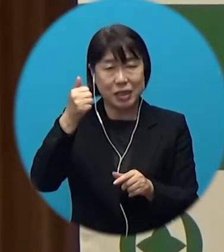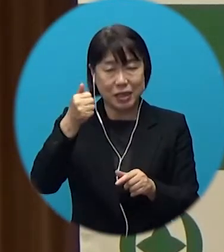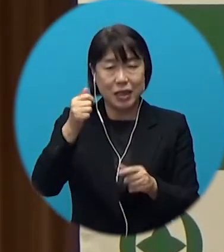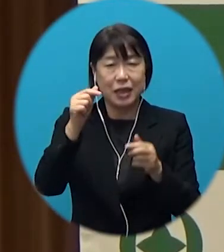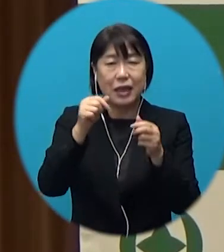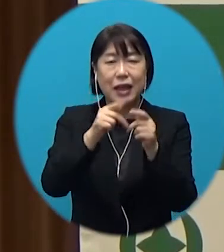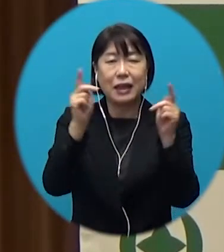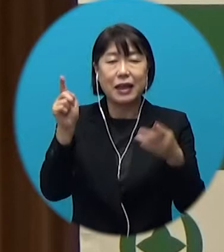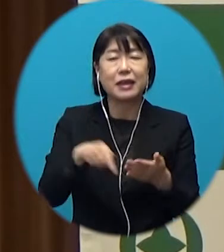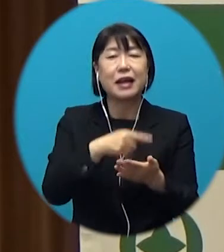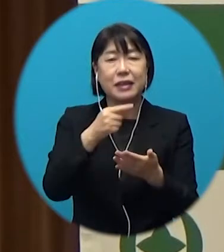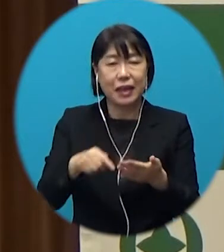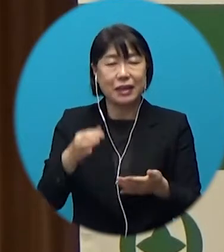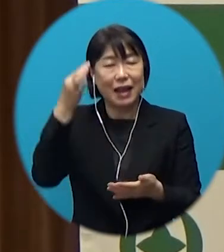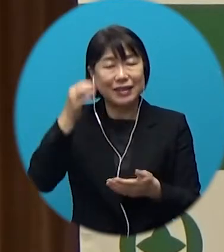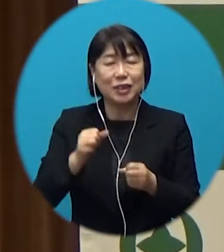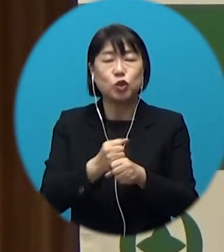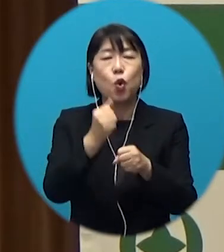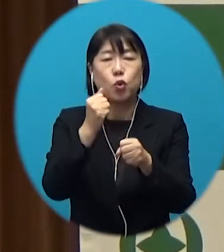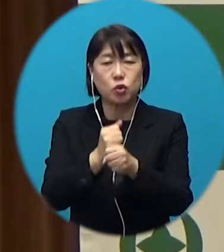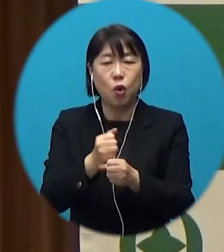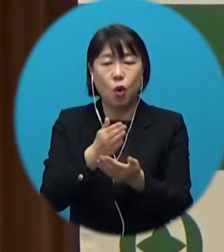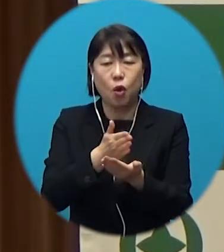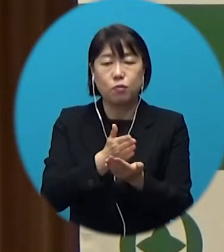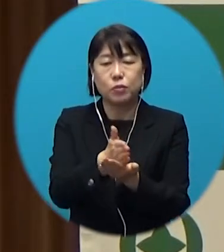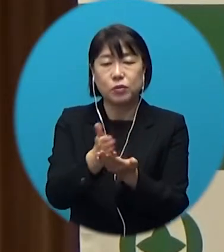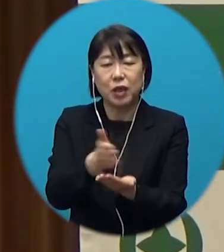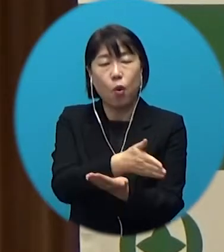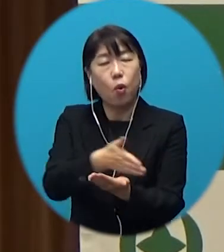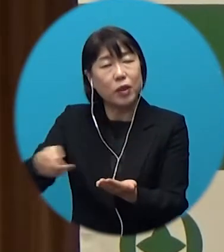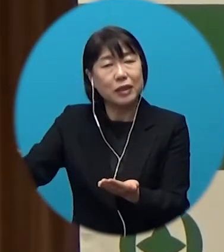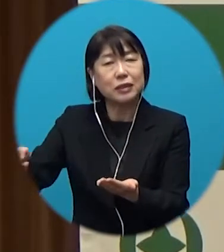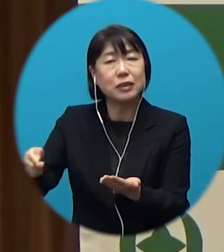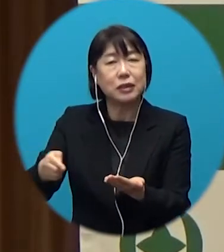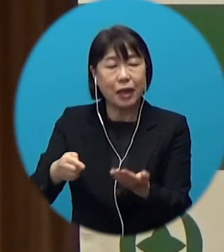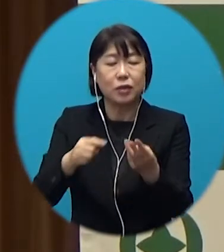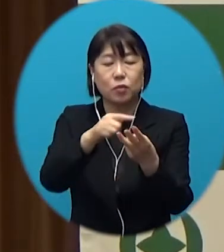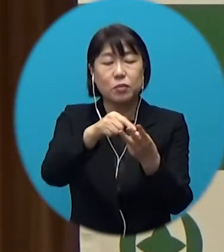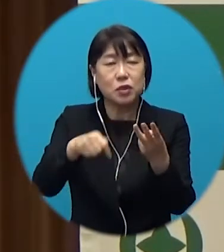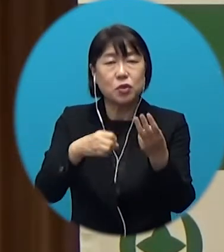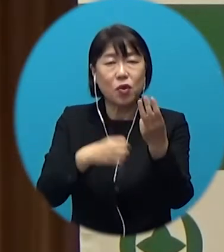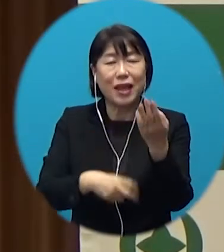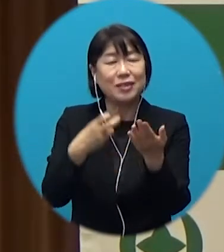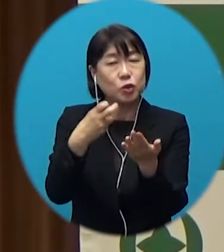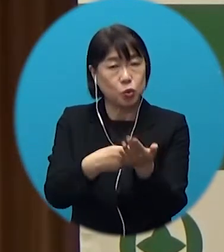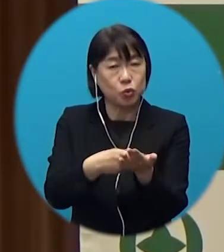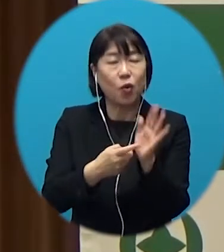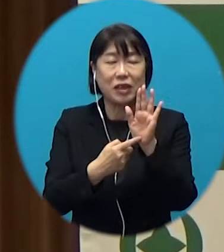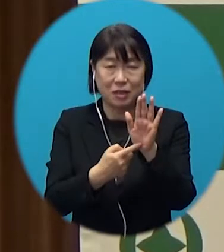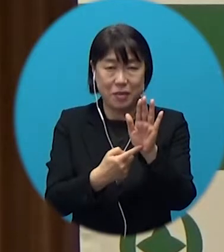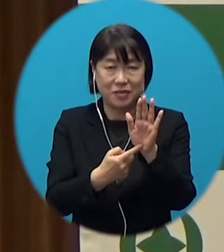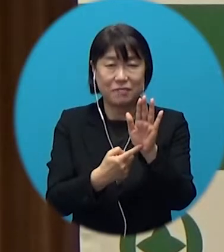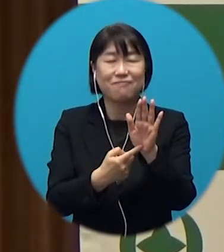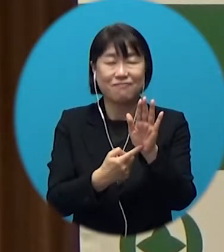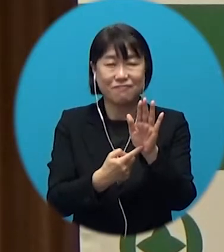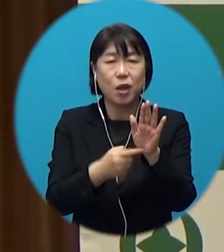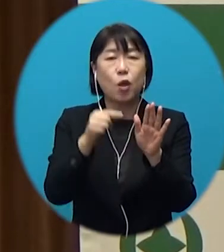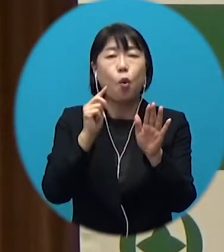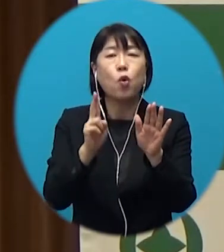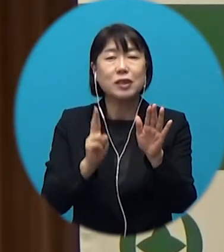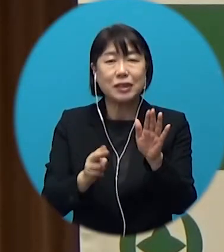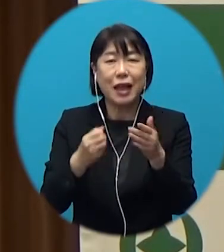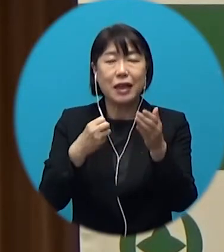価値創造、分野分担、分解対策の3つの原則を掲げております。こうした原則に